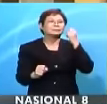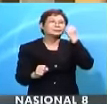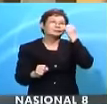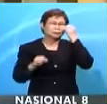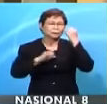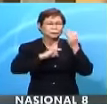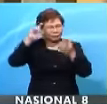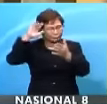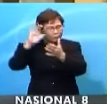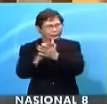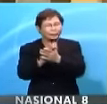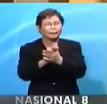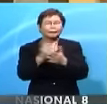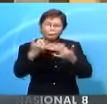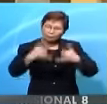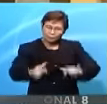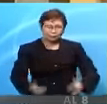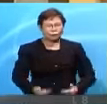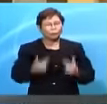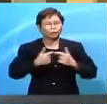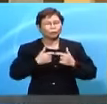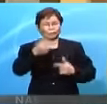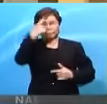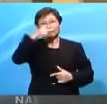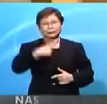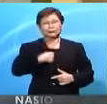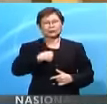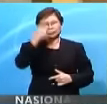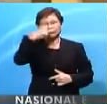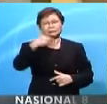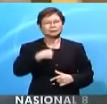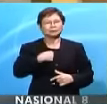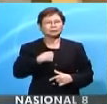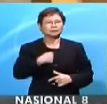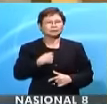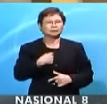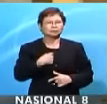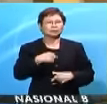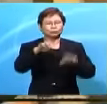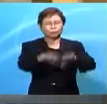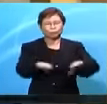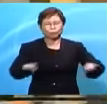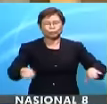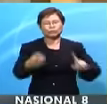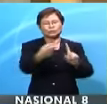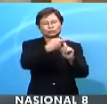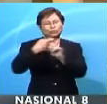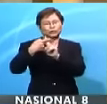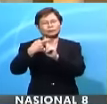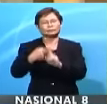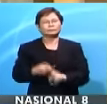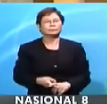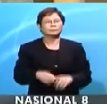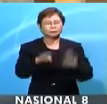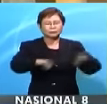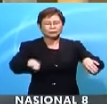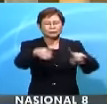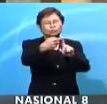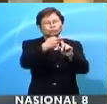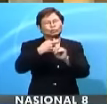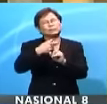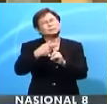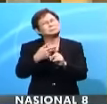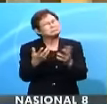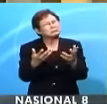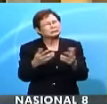yakin orang masih hidup, kena bagi akak lah pendapat akak. Akak ingat, akak rasa lah budak-budak ni kena colik lah. Macam itulah.